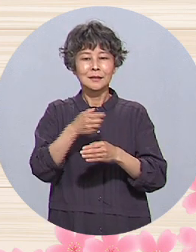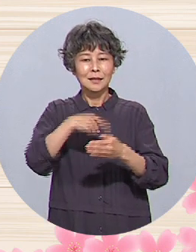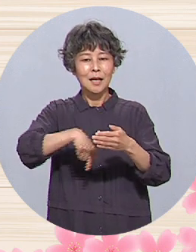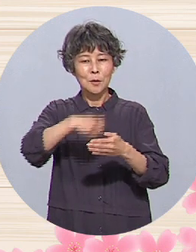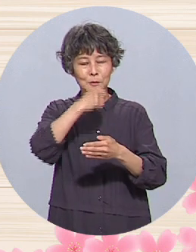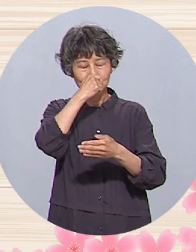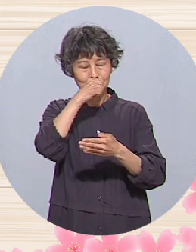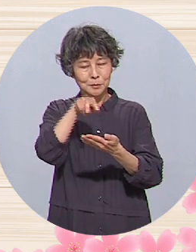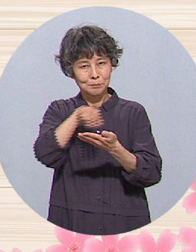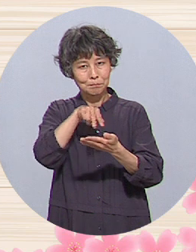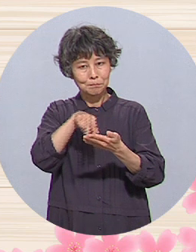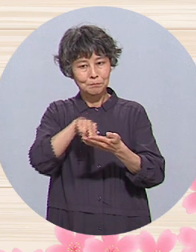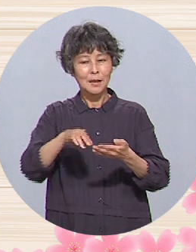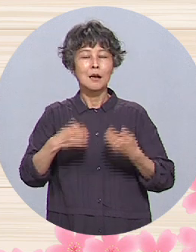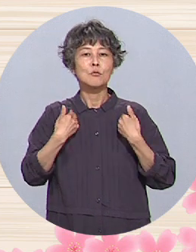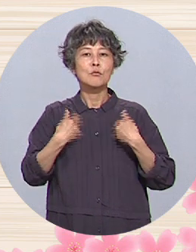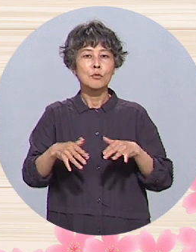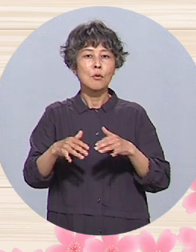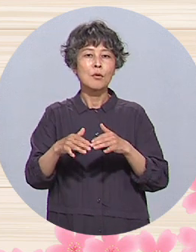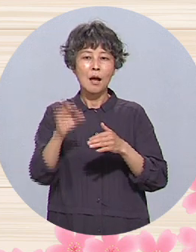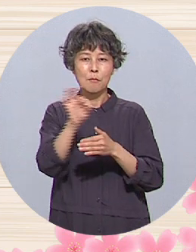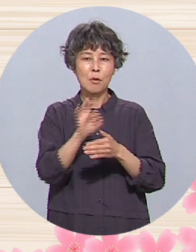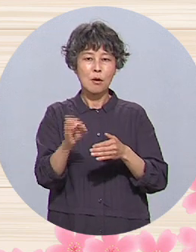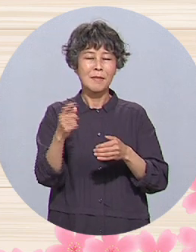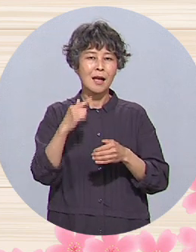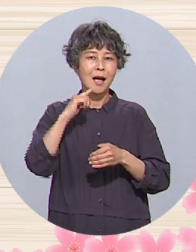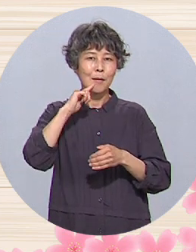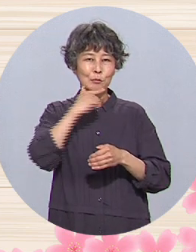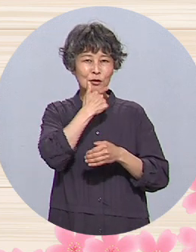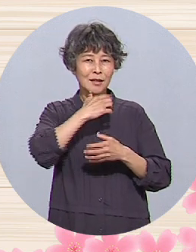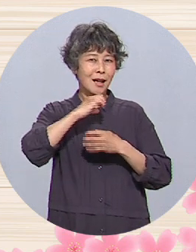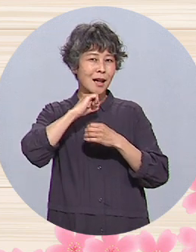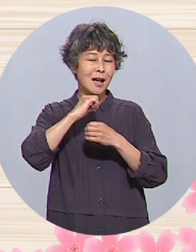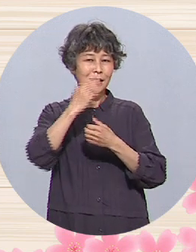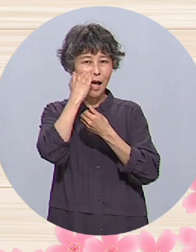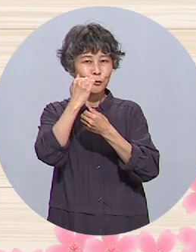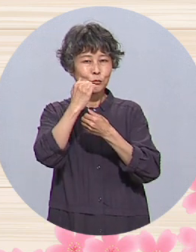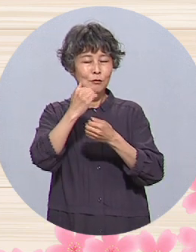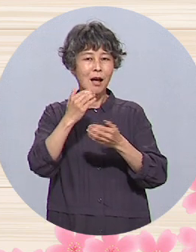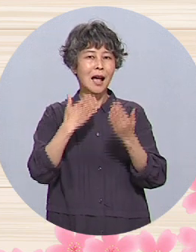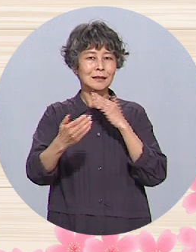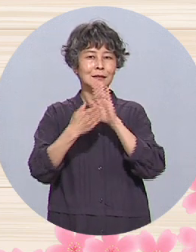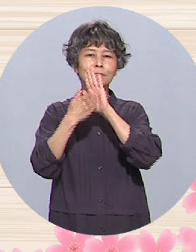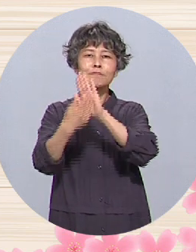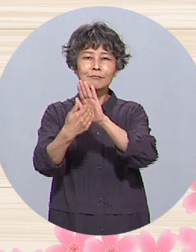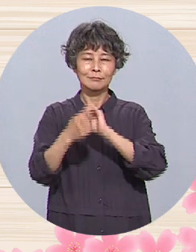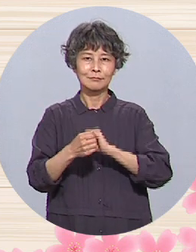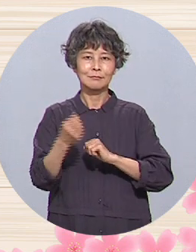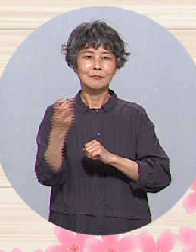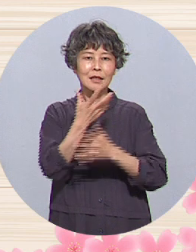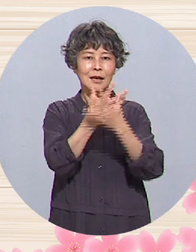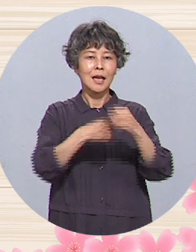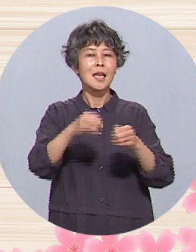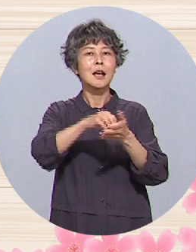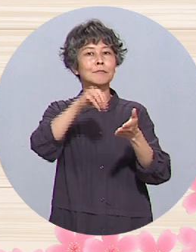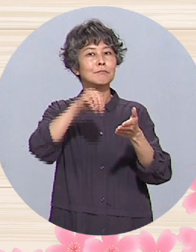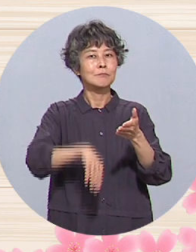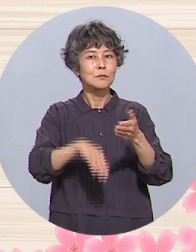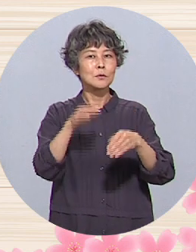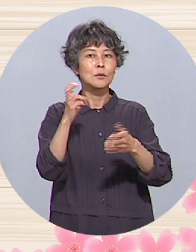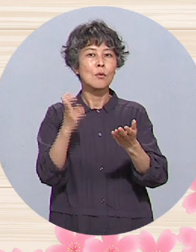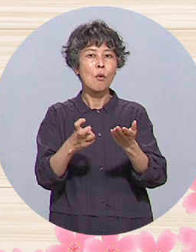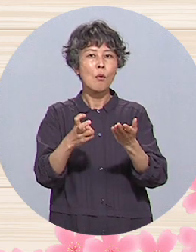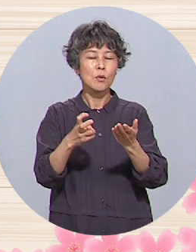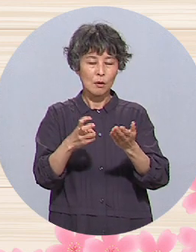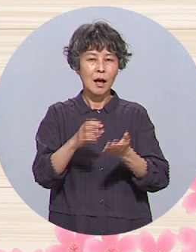理解し、不要なものや強引な勧誘はきっぱり断りましょう。またクーリングオフや消費者契約法